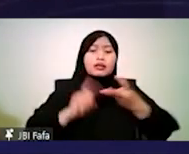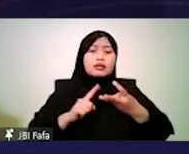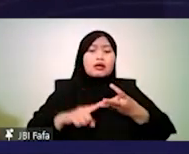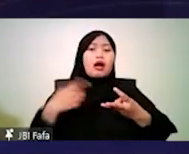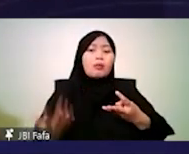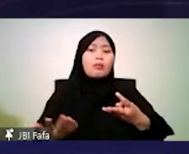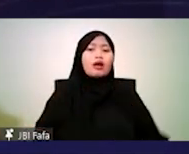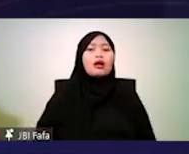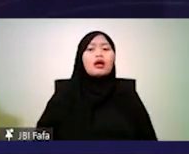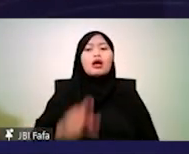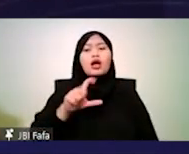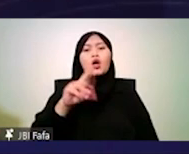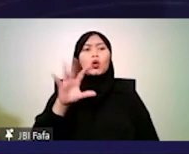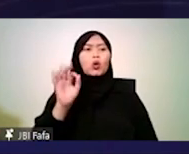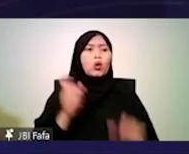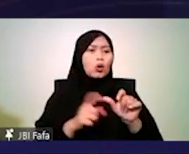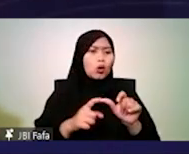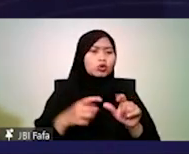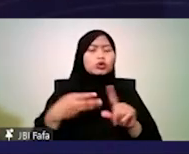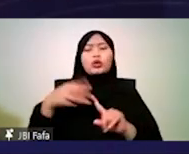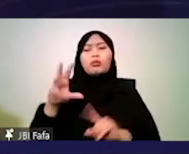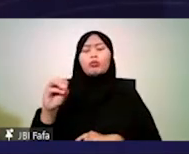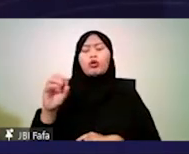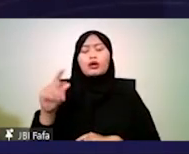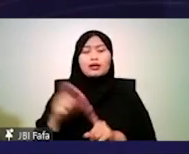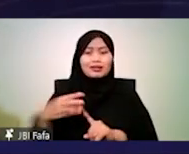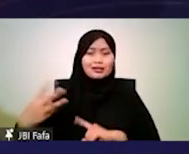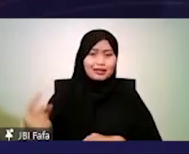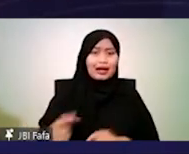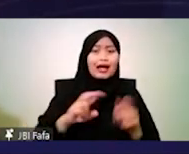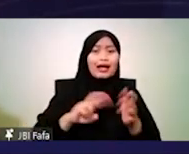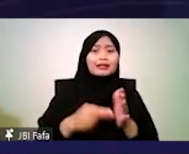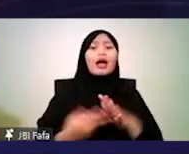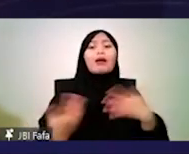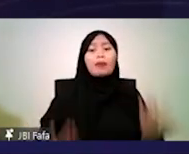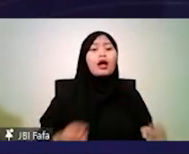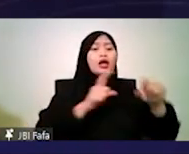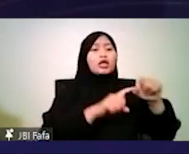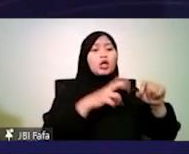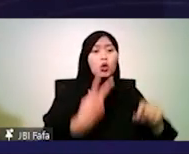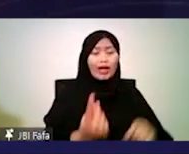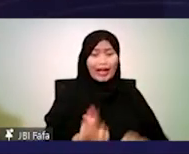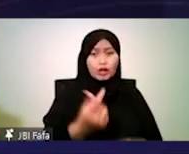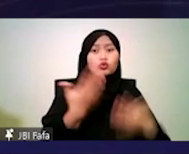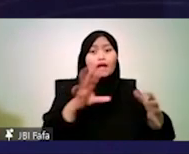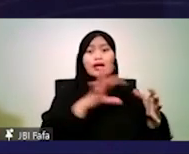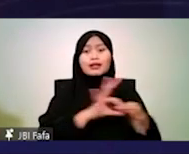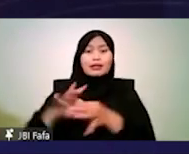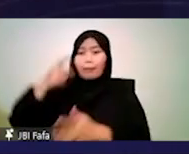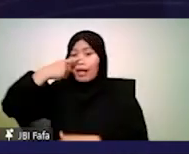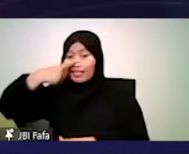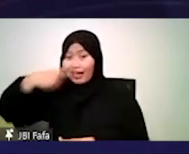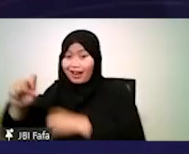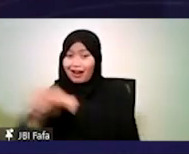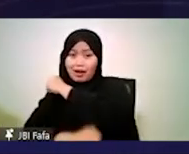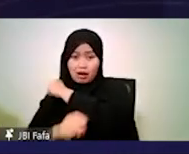cross-border Nah kita q&r kita sudah bisa kerjasama dengan Thailand Jadi kalau